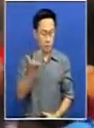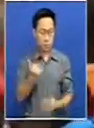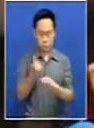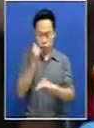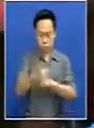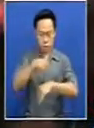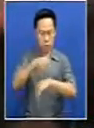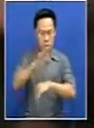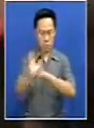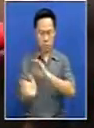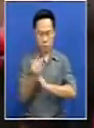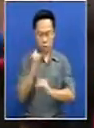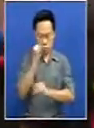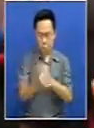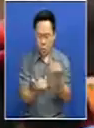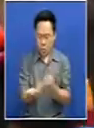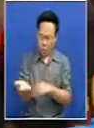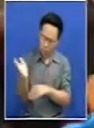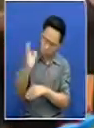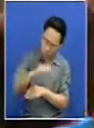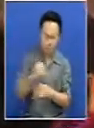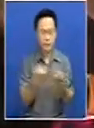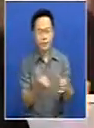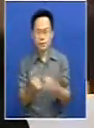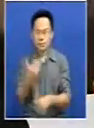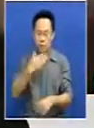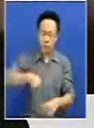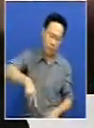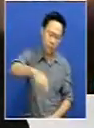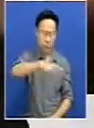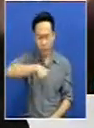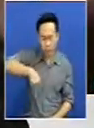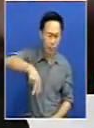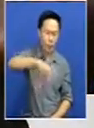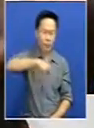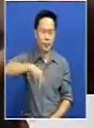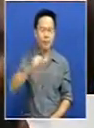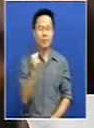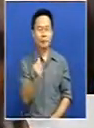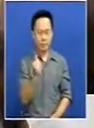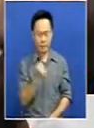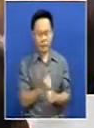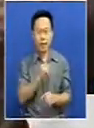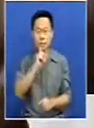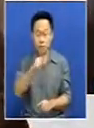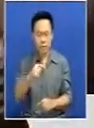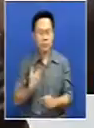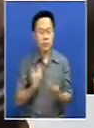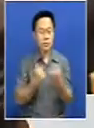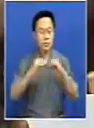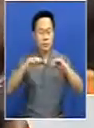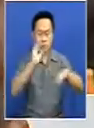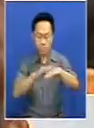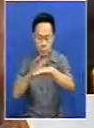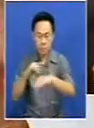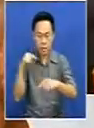ต่9โมงค่ะ เล่นถึงตอนนี้เลย ใช่ค่ะสนุกมากเดินไปวนมาเนี่ยค่ะ อีกเรื่องนึงมาตรการที่ให้รณรงค์ไม่ให้แต่งตัว